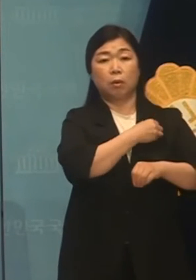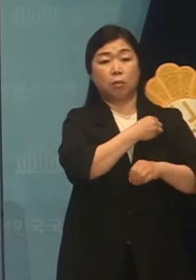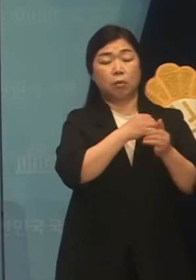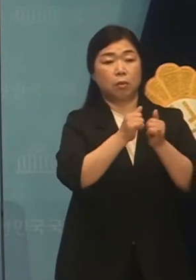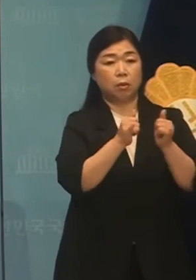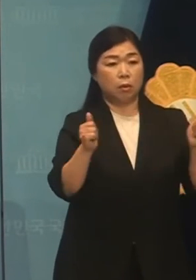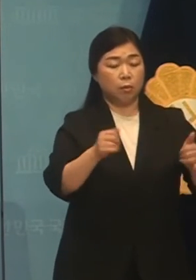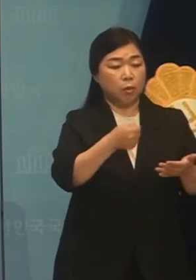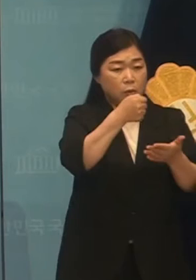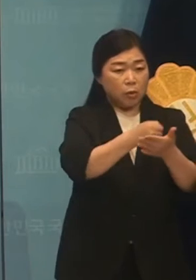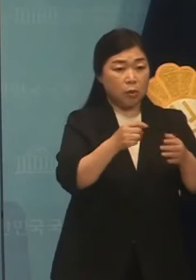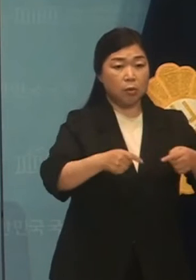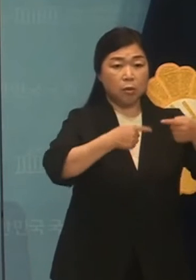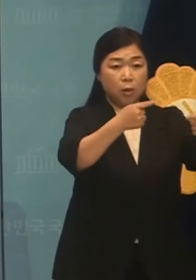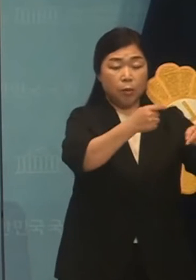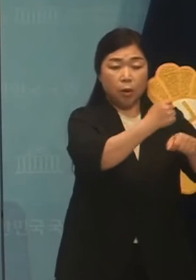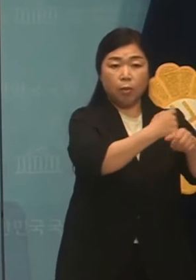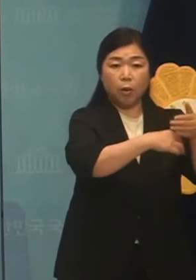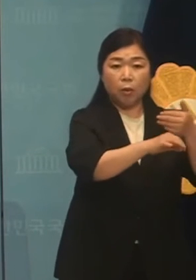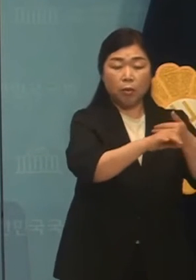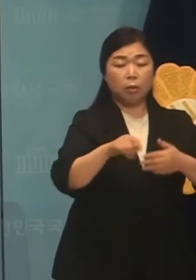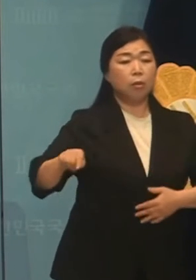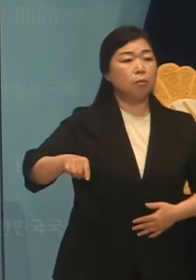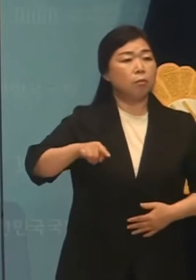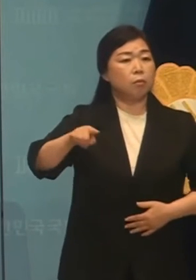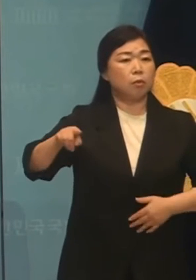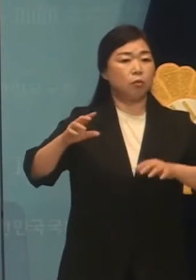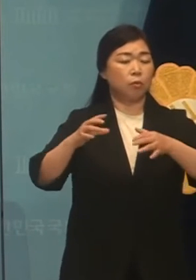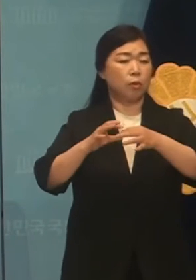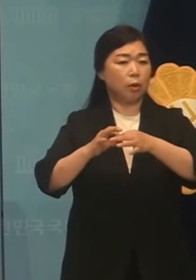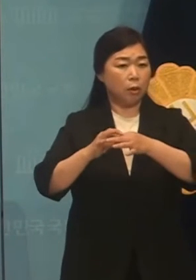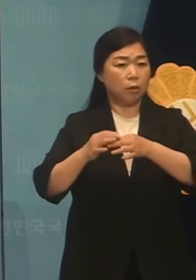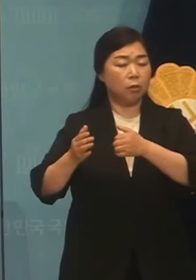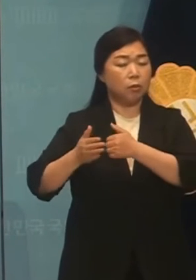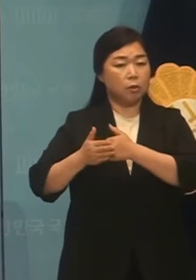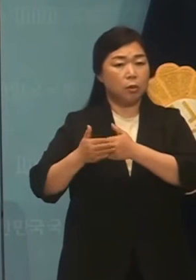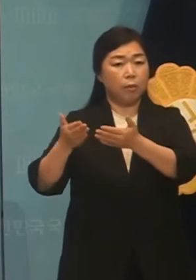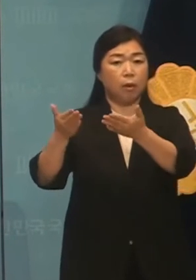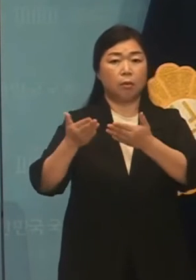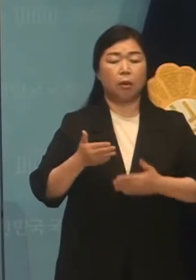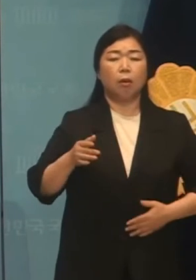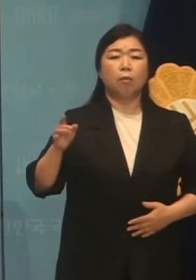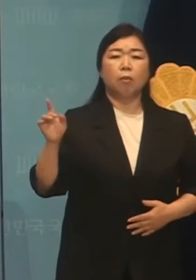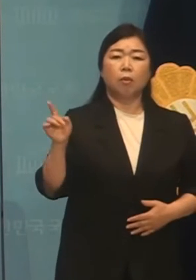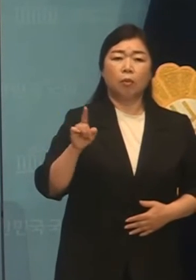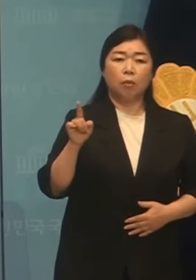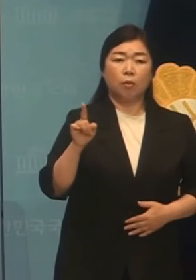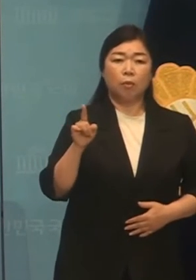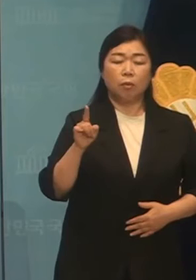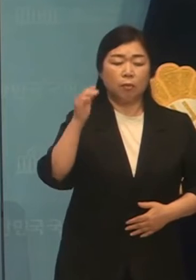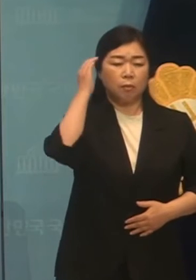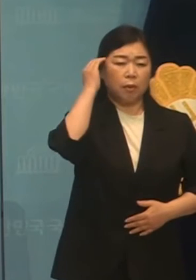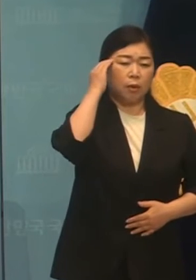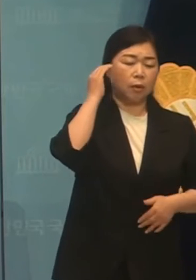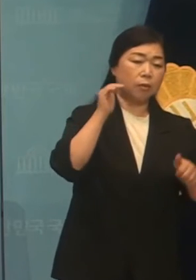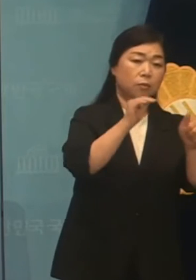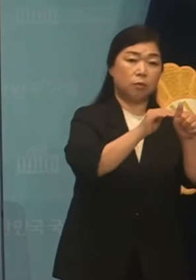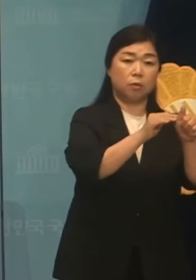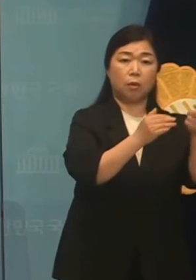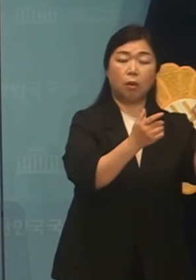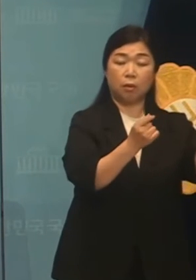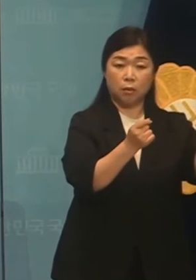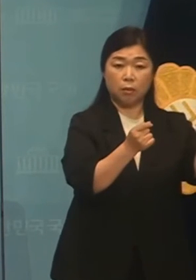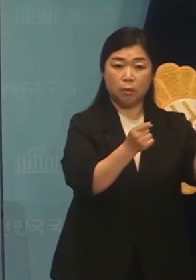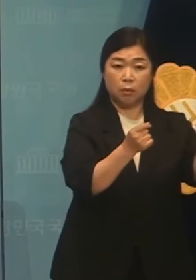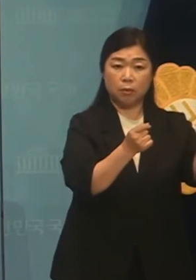당의 의사결정에 참여하면 당이 국민의 지지를 받는데 무슨 저해역 요인이 되는